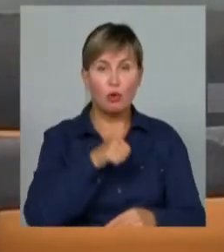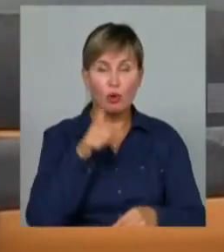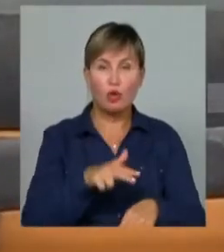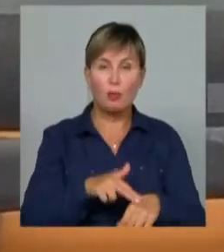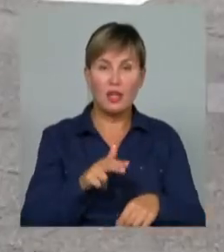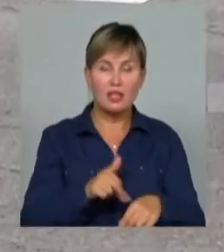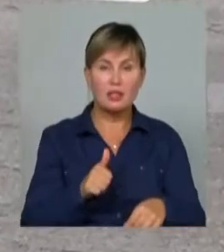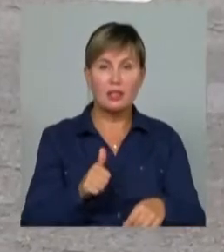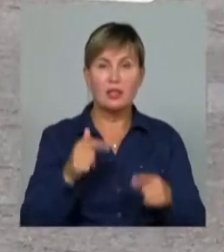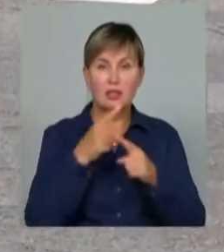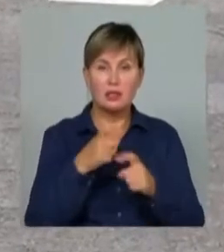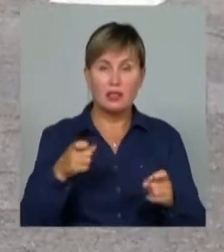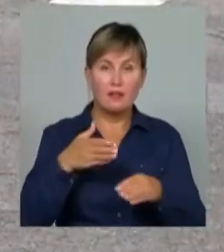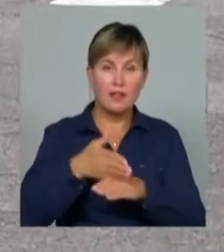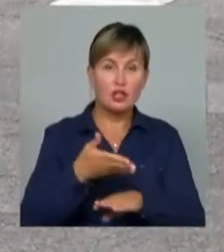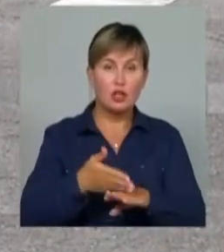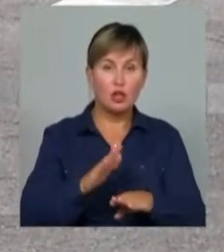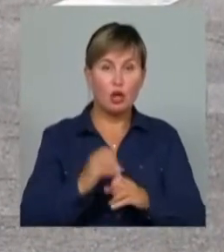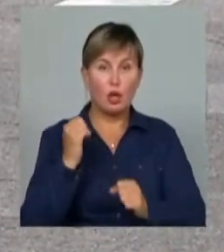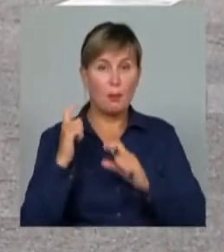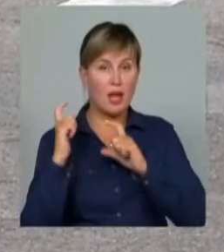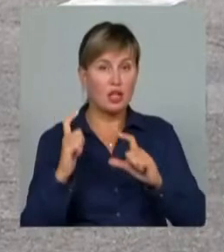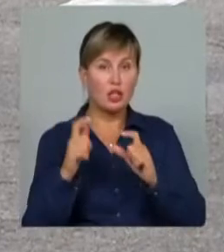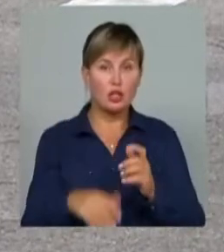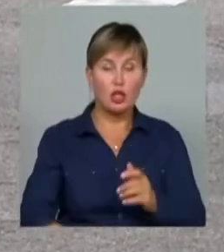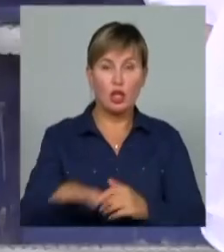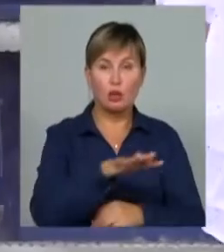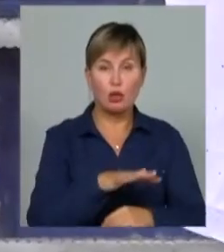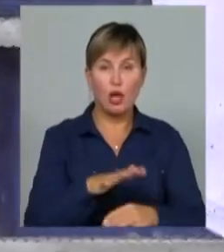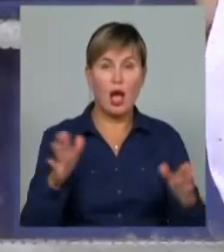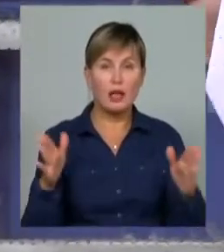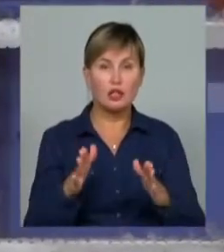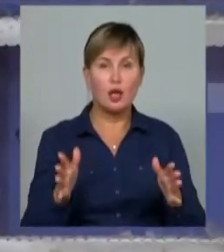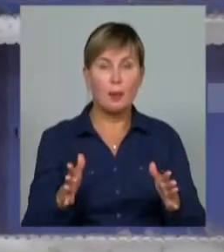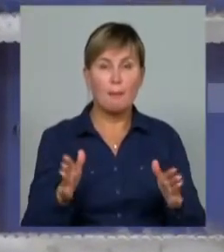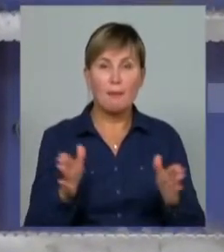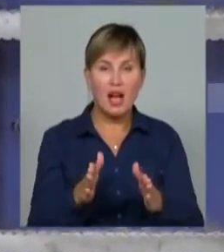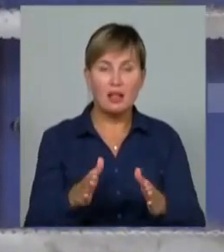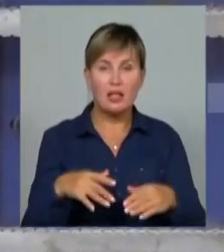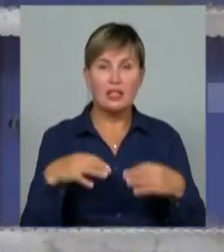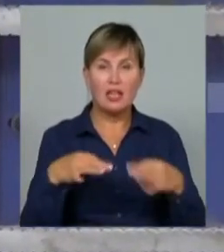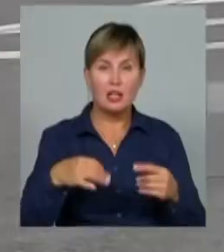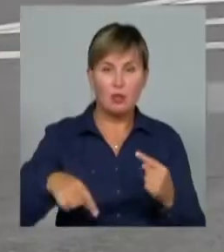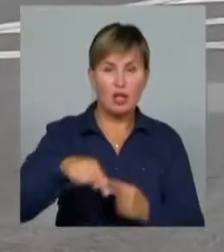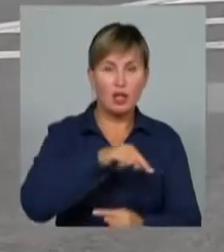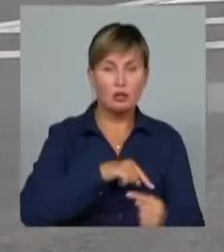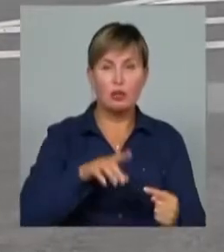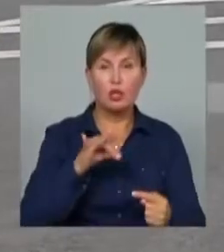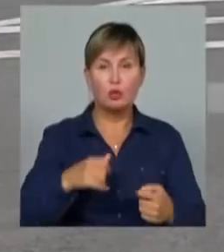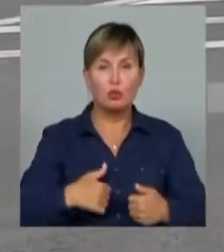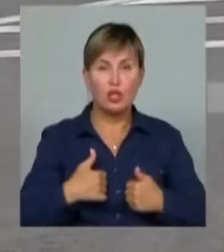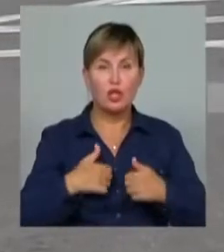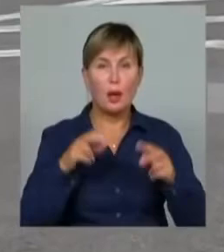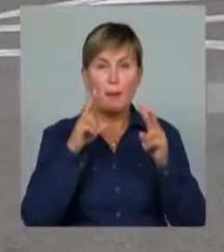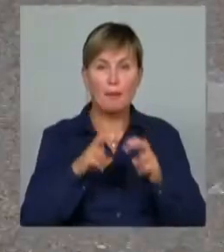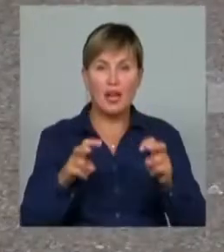полиция лимитировала въезд тяжеловесного транспорта на территории, ограниченные малым транспортным кольцом. Кроме этого, усилены проверки